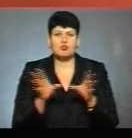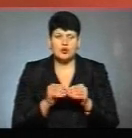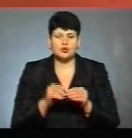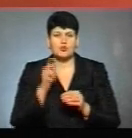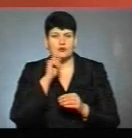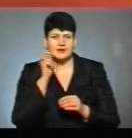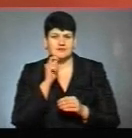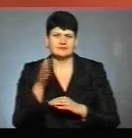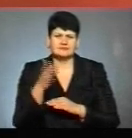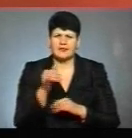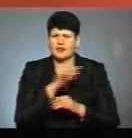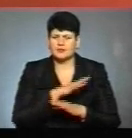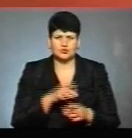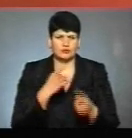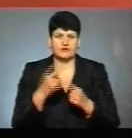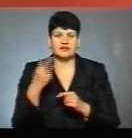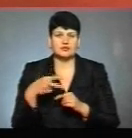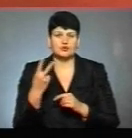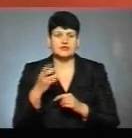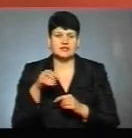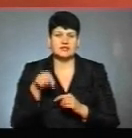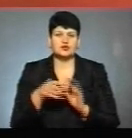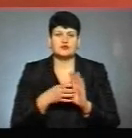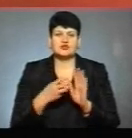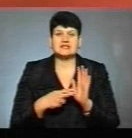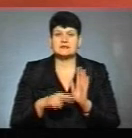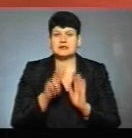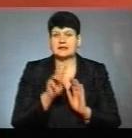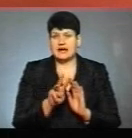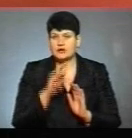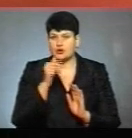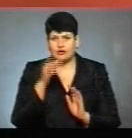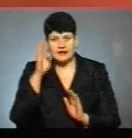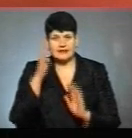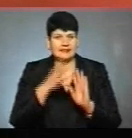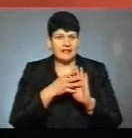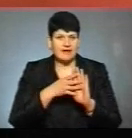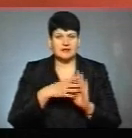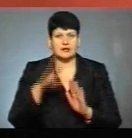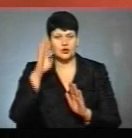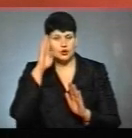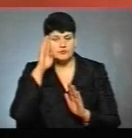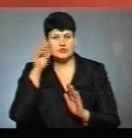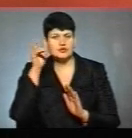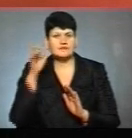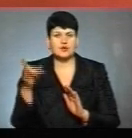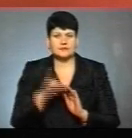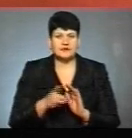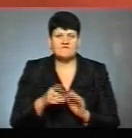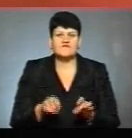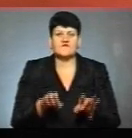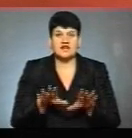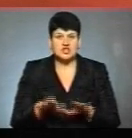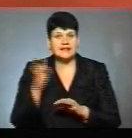Однак 22 січня 1973 року 9 хлопців із села Росохач, що на Чортківщині,